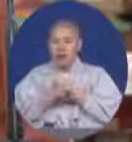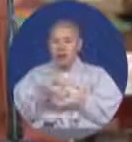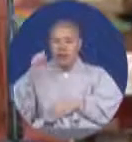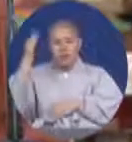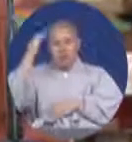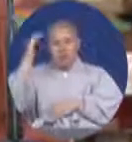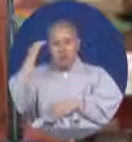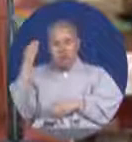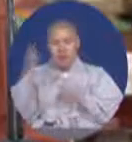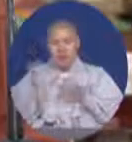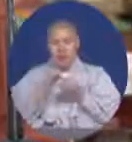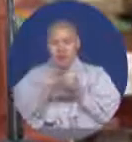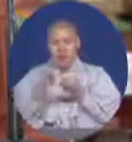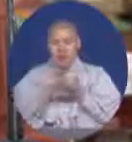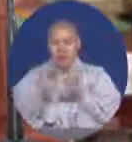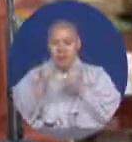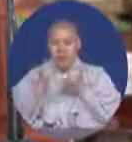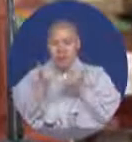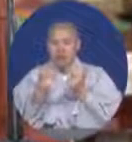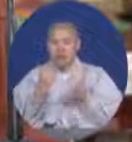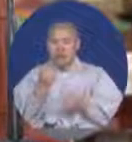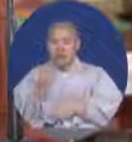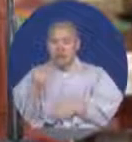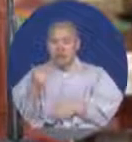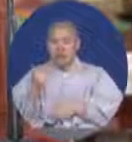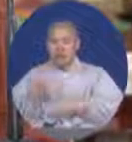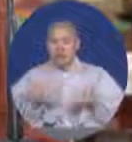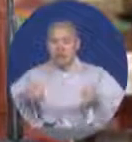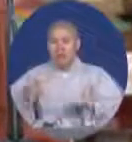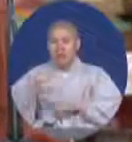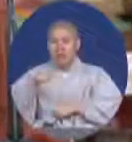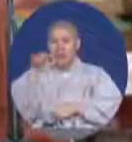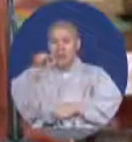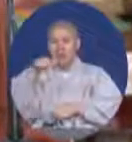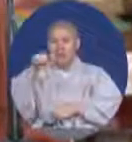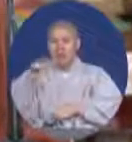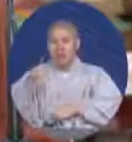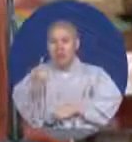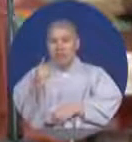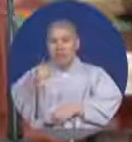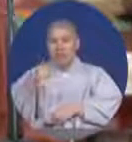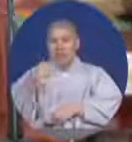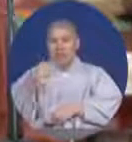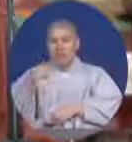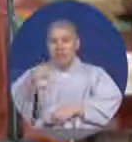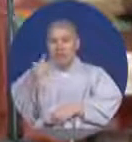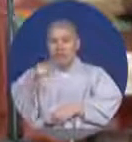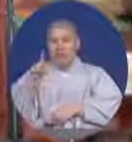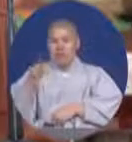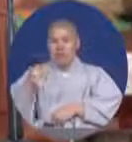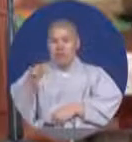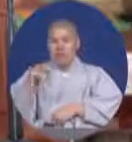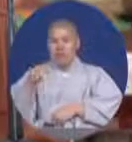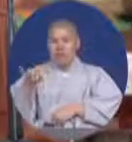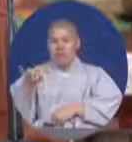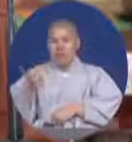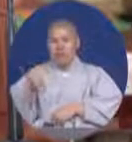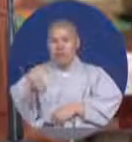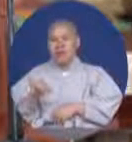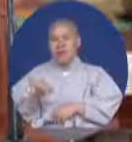씁니다. 그런데 이 환이라는 말 대신에 꼭두각시라는 말이 있어요. 그래서